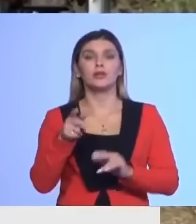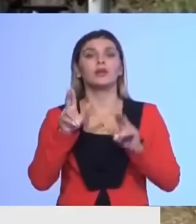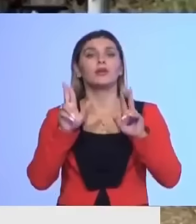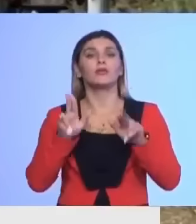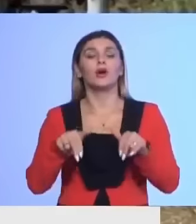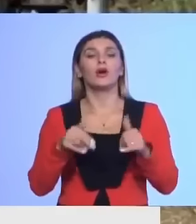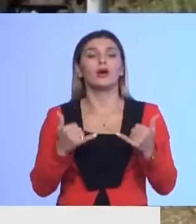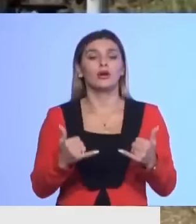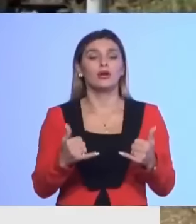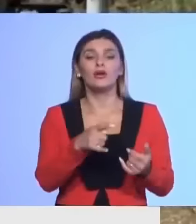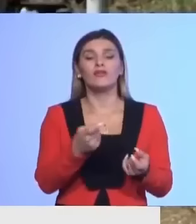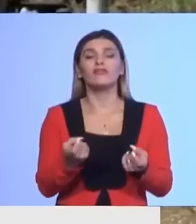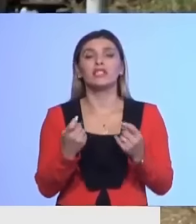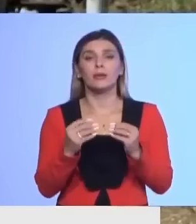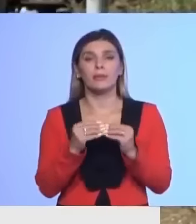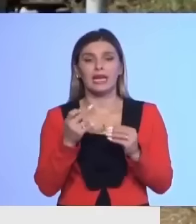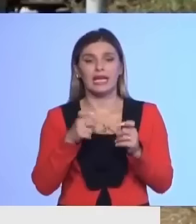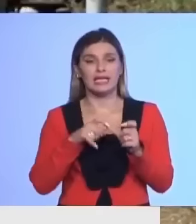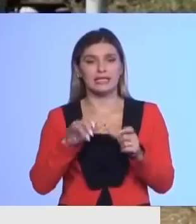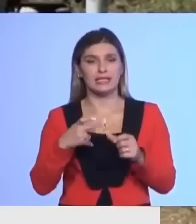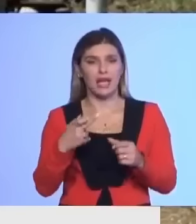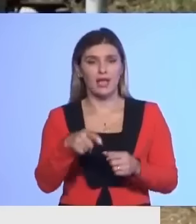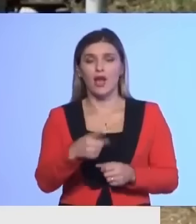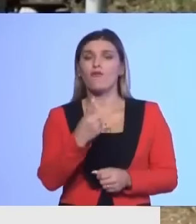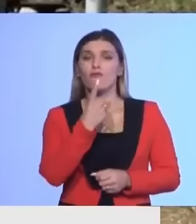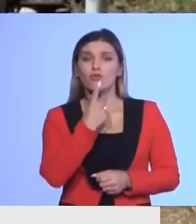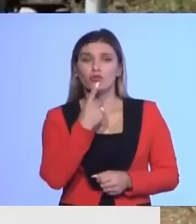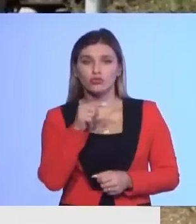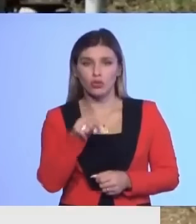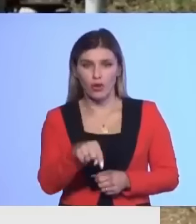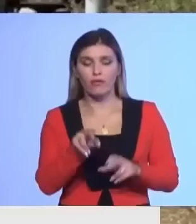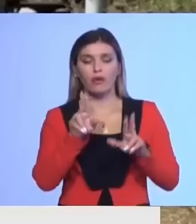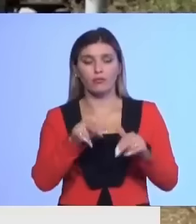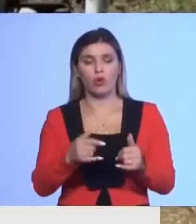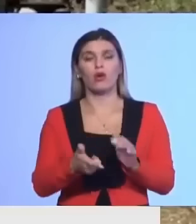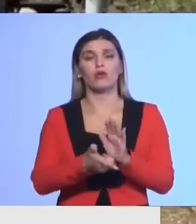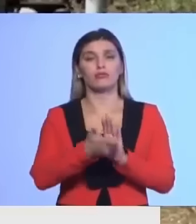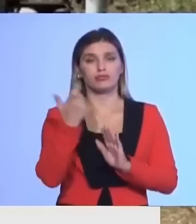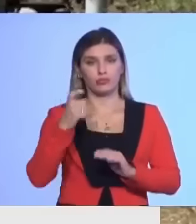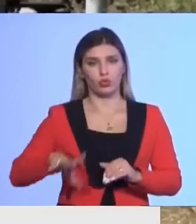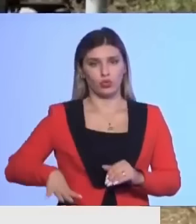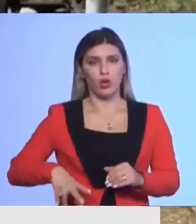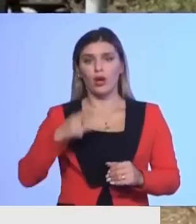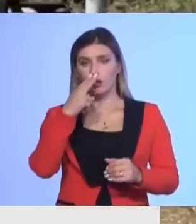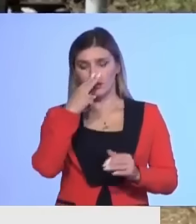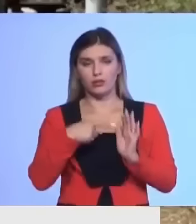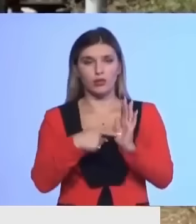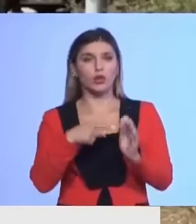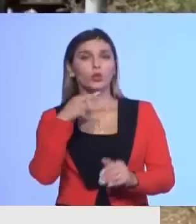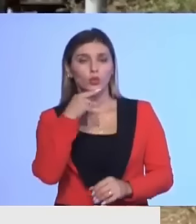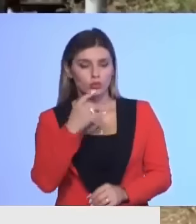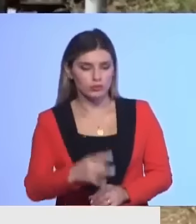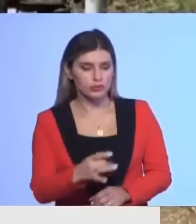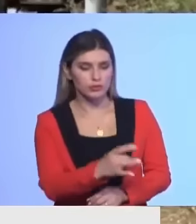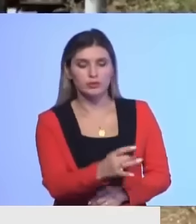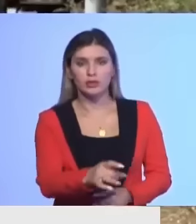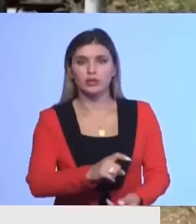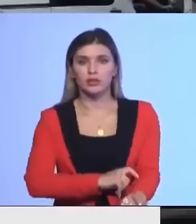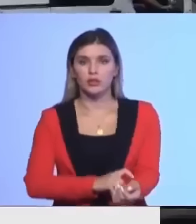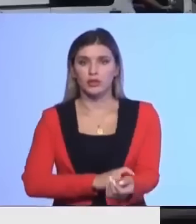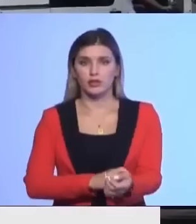të mëngjesit, këtu në bresje të fush Kosovës, ku ende ka shenja të gjakut në vendin ku ka mbetur e plagosur